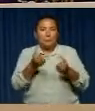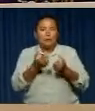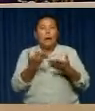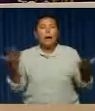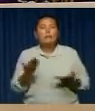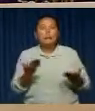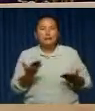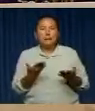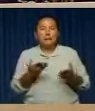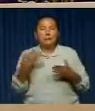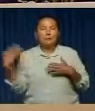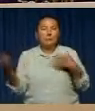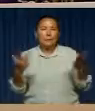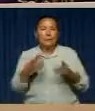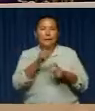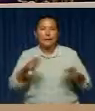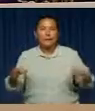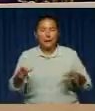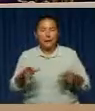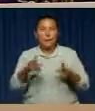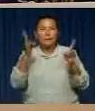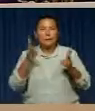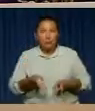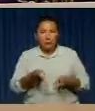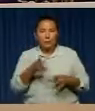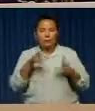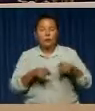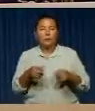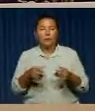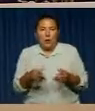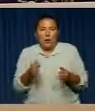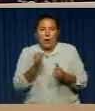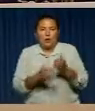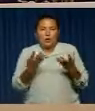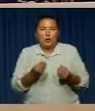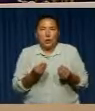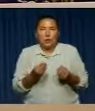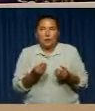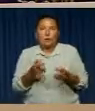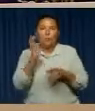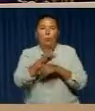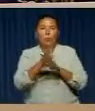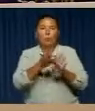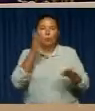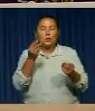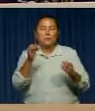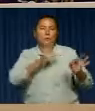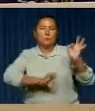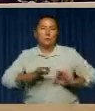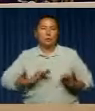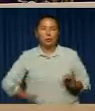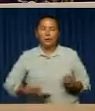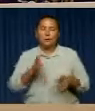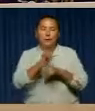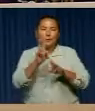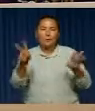қандай мына жақта адамның зардабын шегіп жатса, мына жақта әркім өзінің күнін көріп жатыр деген сөз де. Енді бұған бүгінгі таңда мүмкін тыйым салған болар,